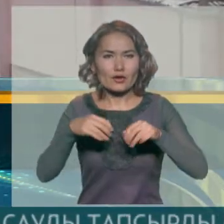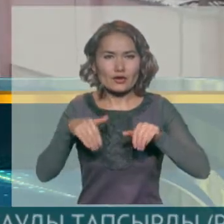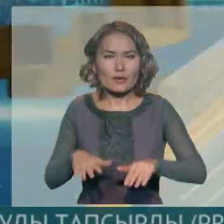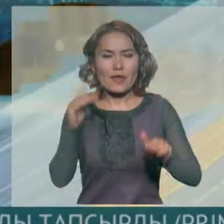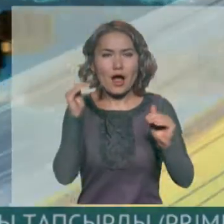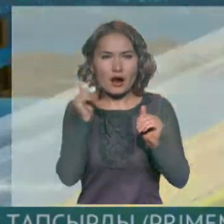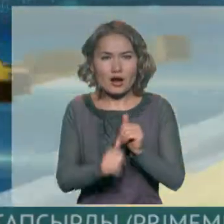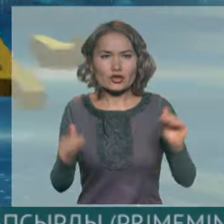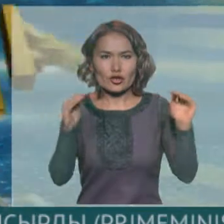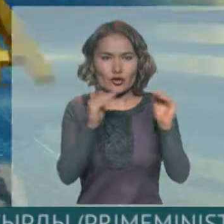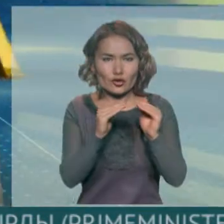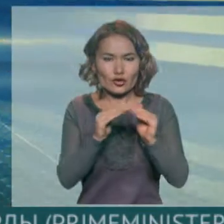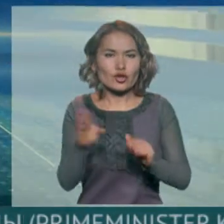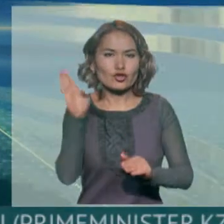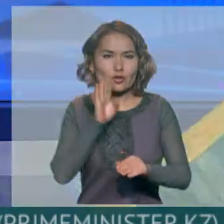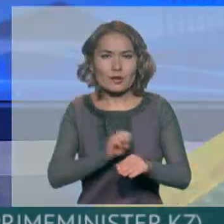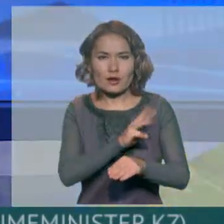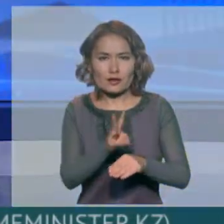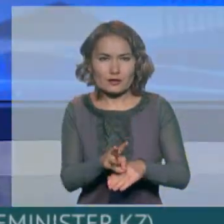тұр.